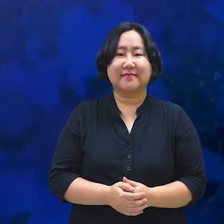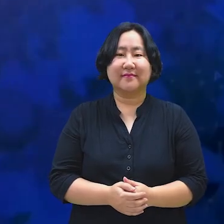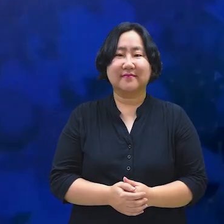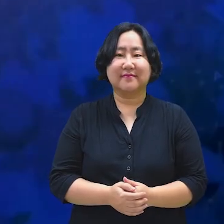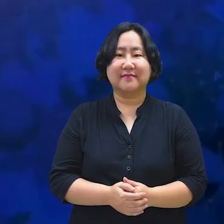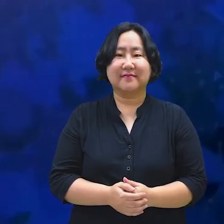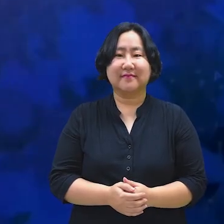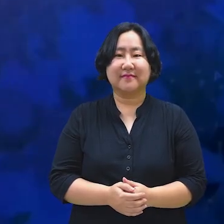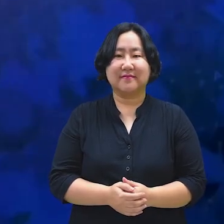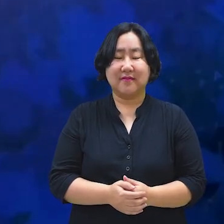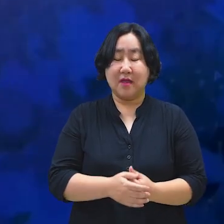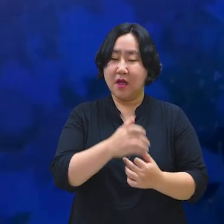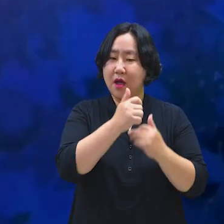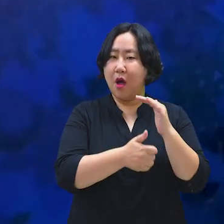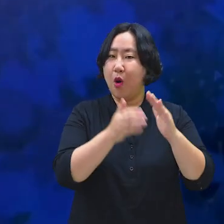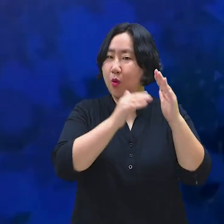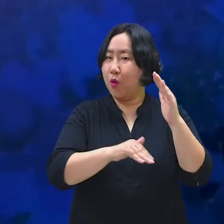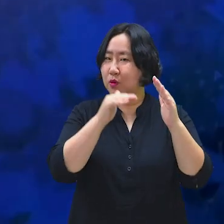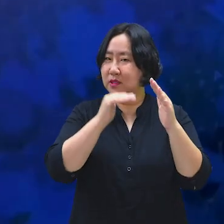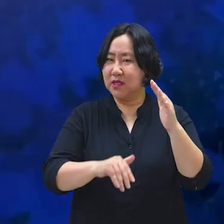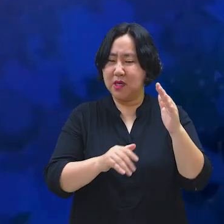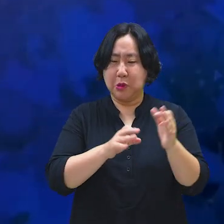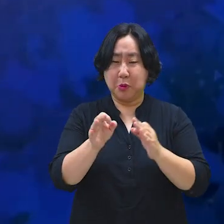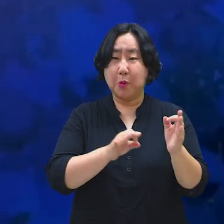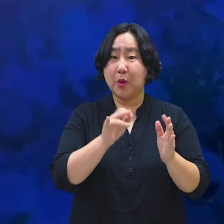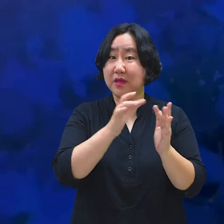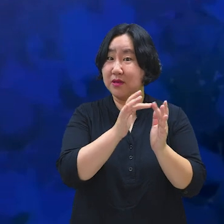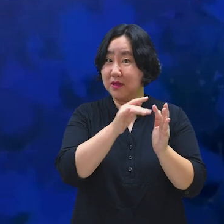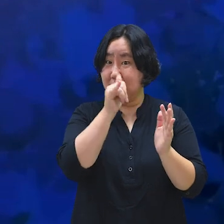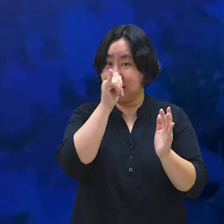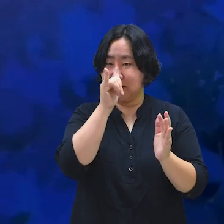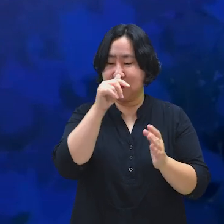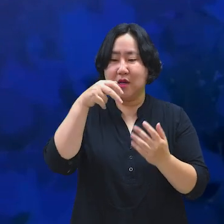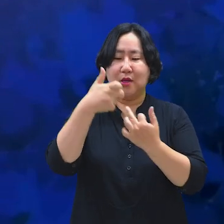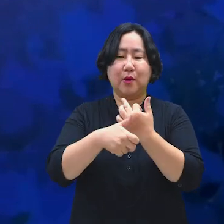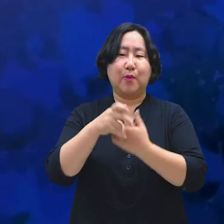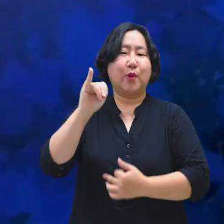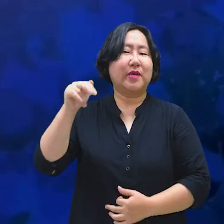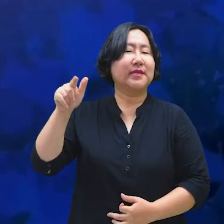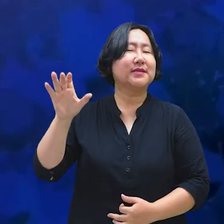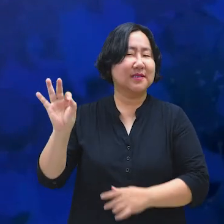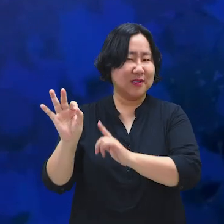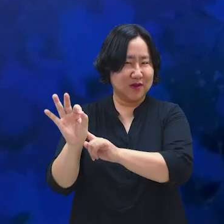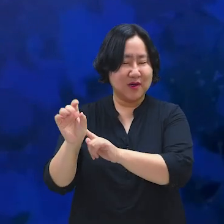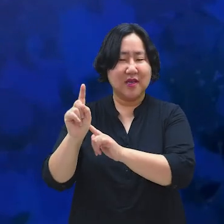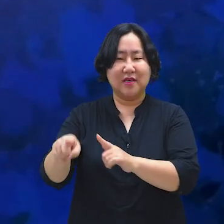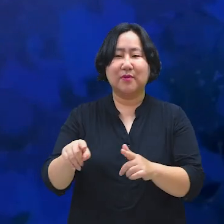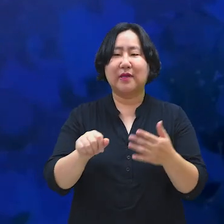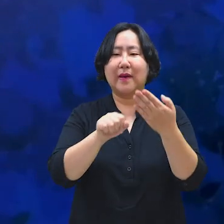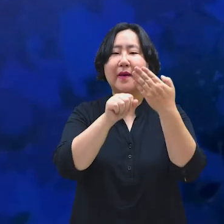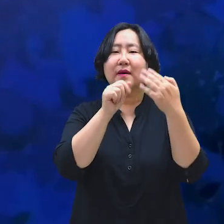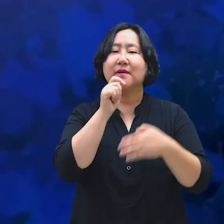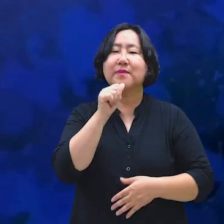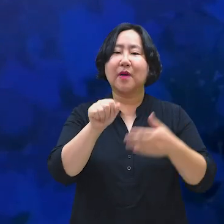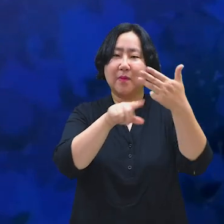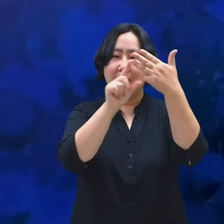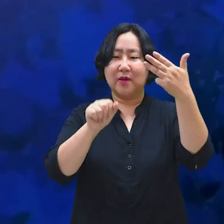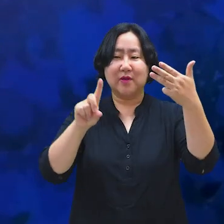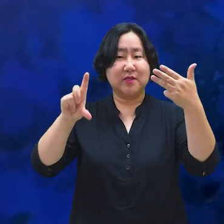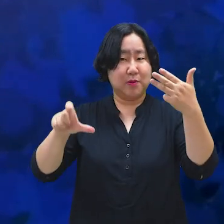주시죠네 서귀포시 공식 온라인 쇼핑물 포인 서귀포의 온정을 담아 한가위 선물 특별